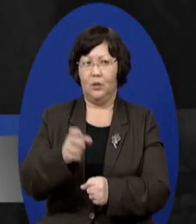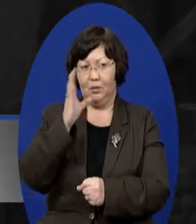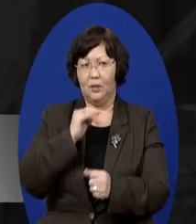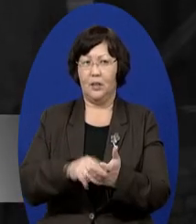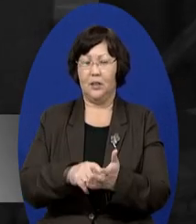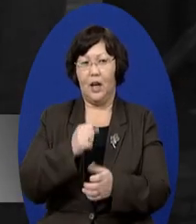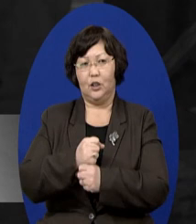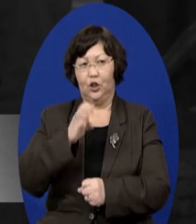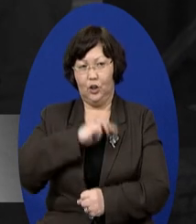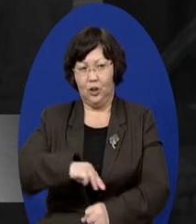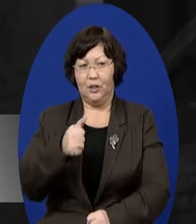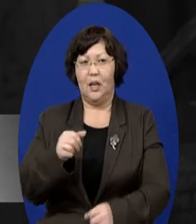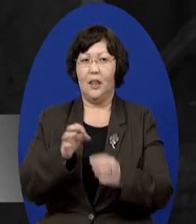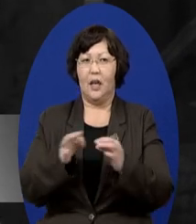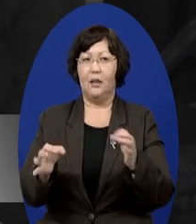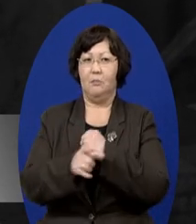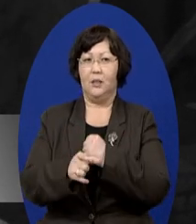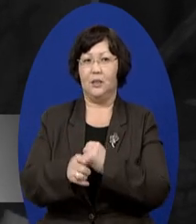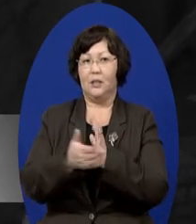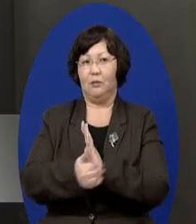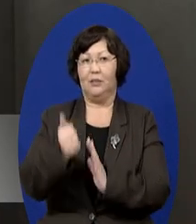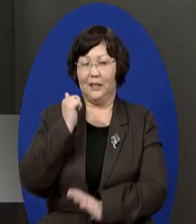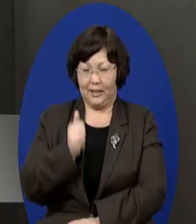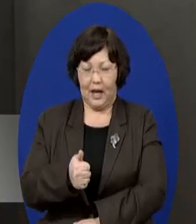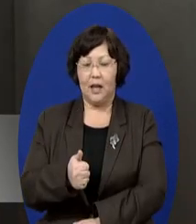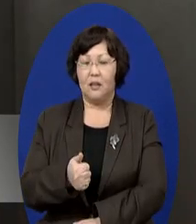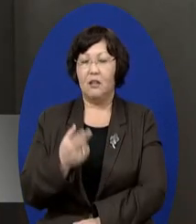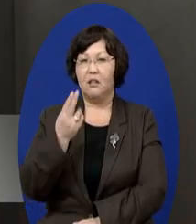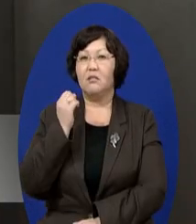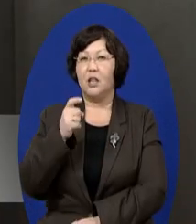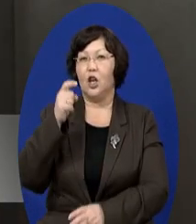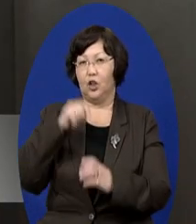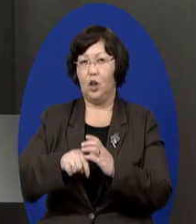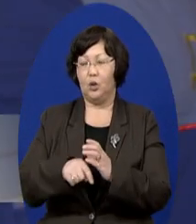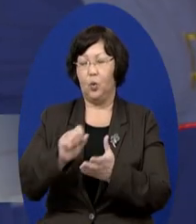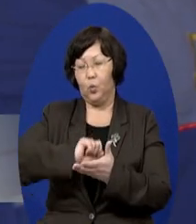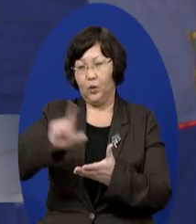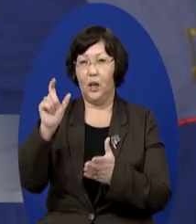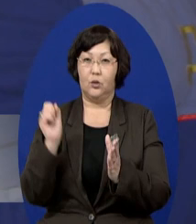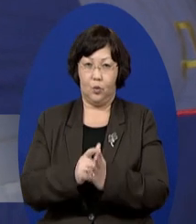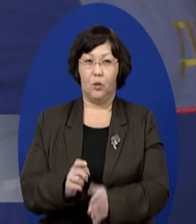сэтгэлтэй зүтгэлтэй нарийн мэргэлийн чадварсан ажил чадварлаг ажилчин бол цэгт бол нэлийн үнцэнтэй.